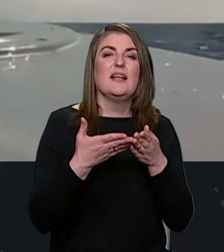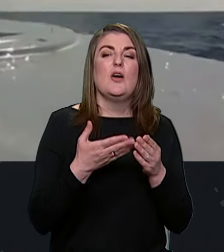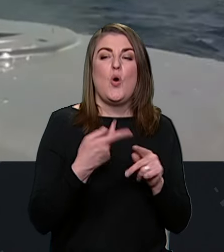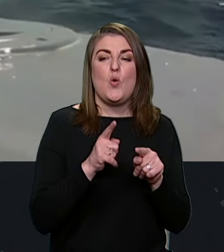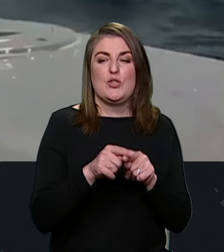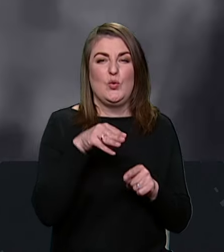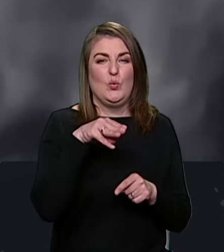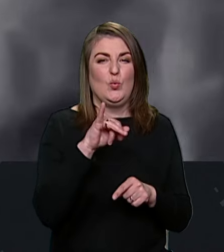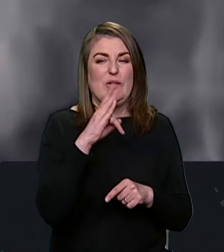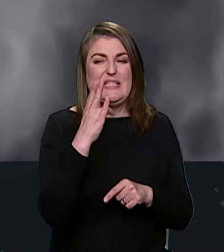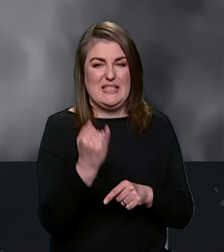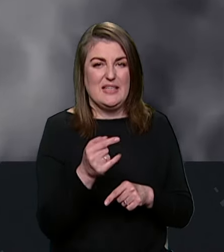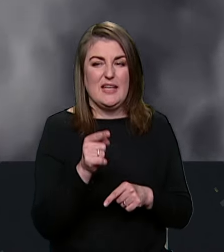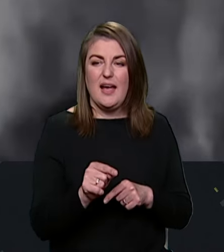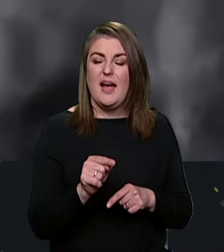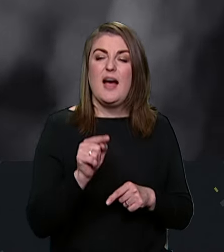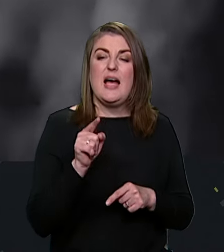оці тунці.